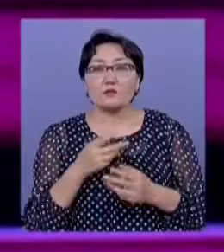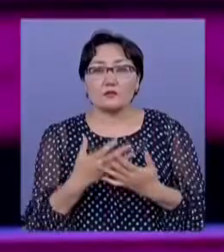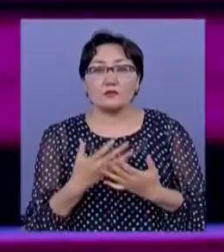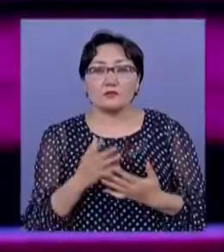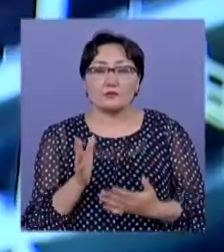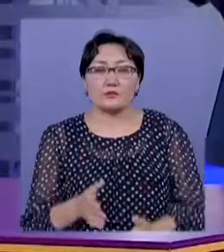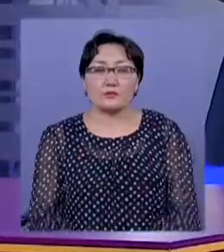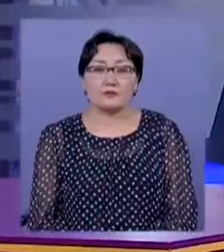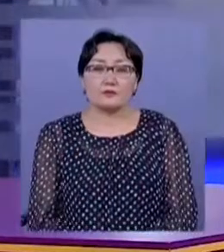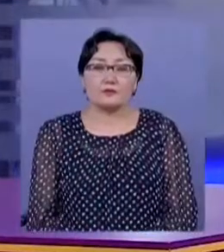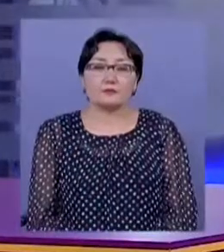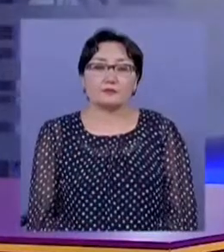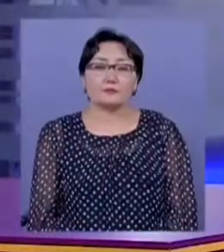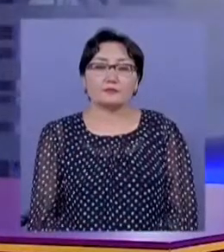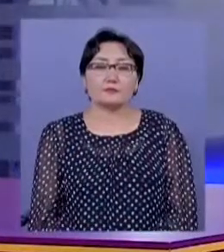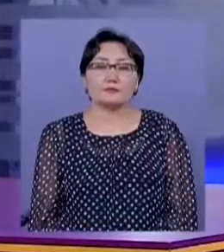боламыз.